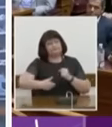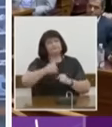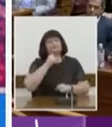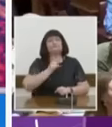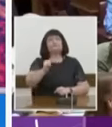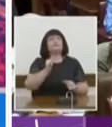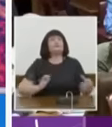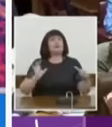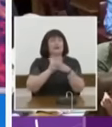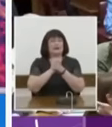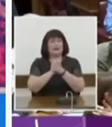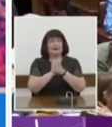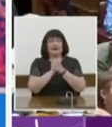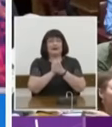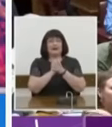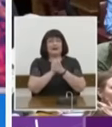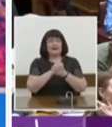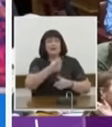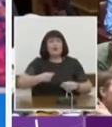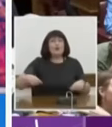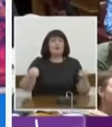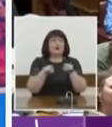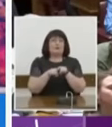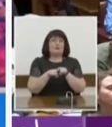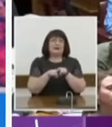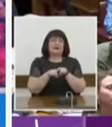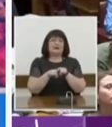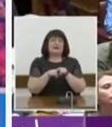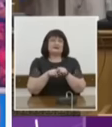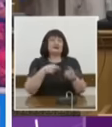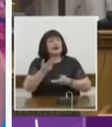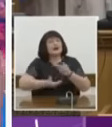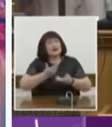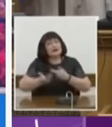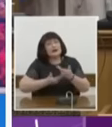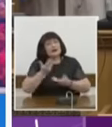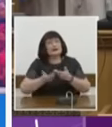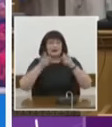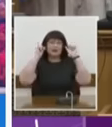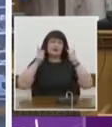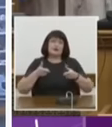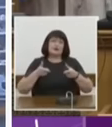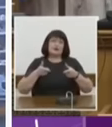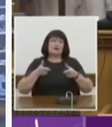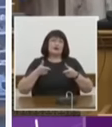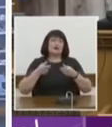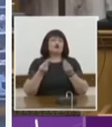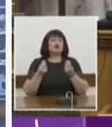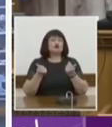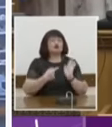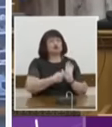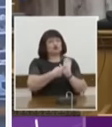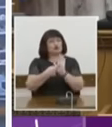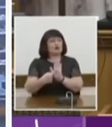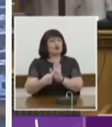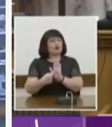εκατομμύρια των των δημοκρατικών πολιτών που οποί θλίβονται απ την παρακμή της χώρας αυτό κεί λοιπόν τώρα εάν έχουμε συνέχεια